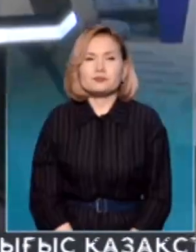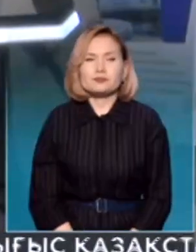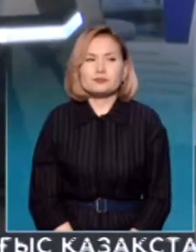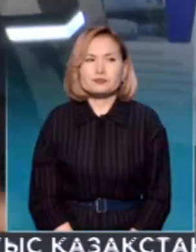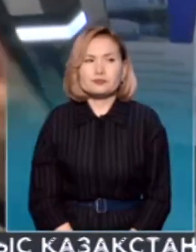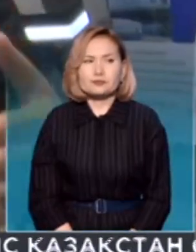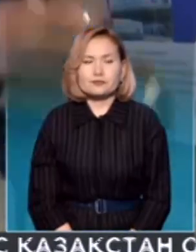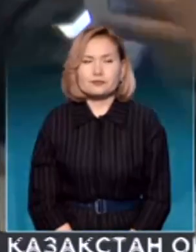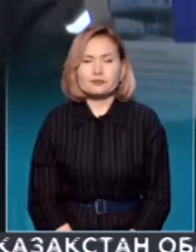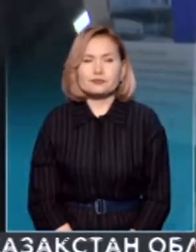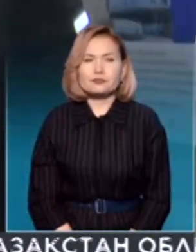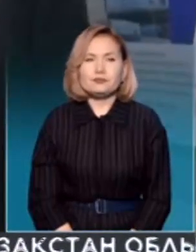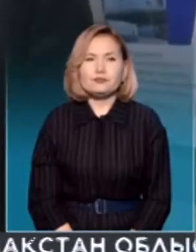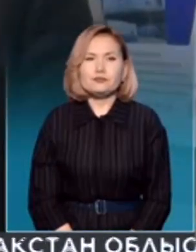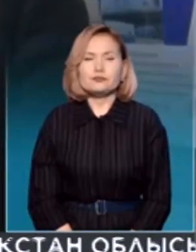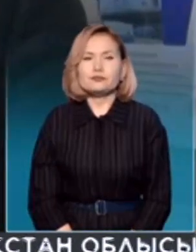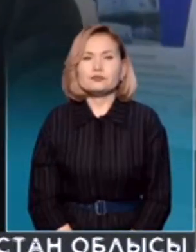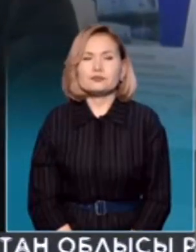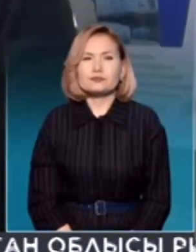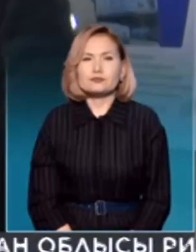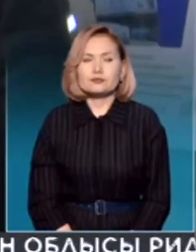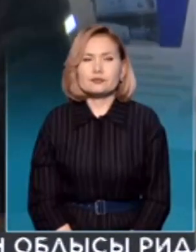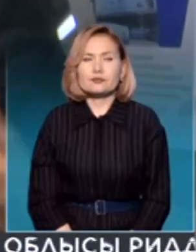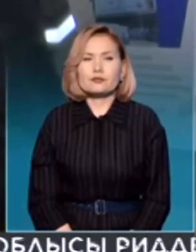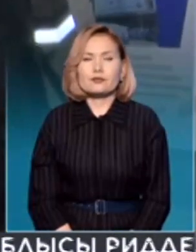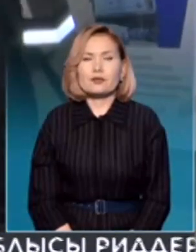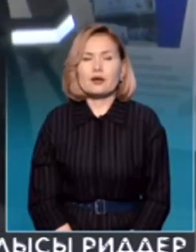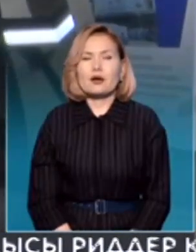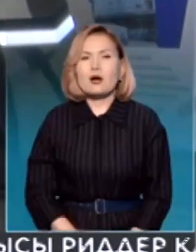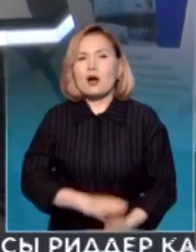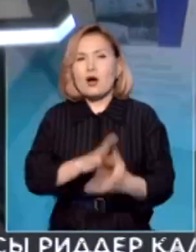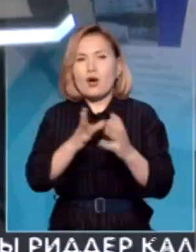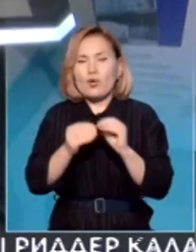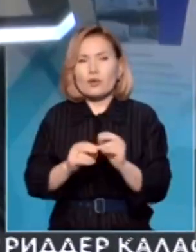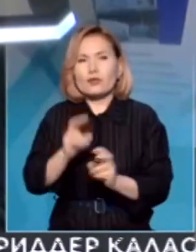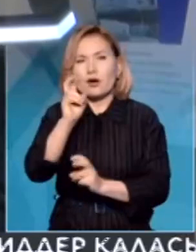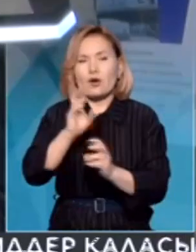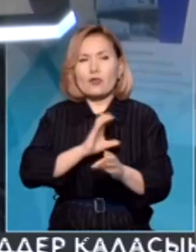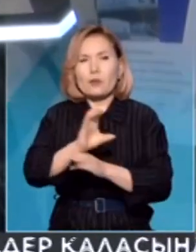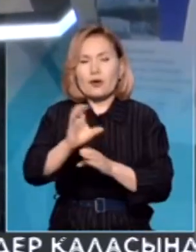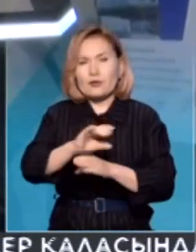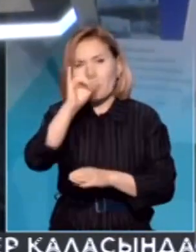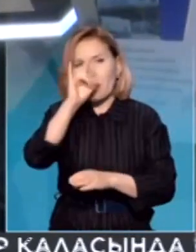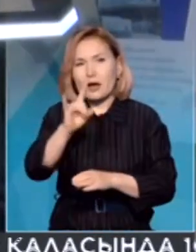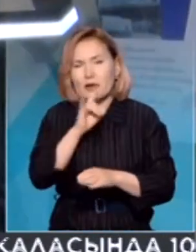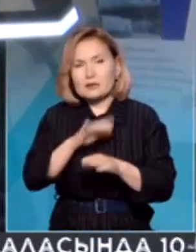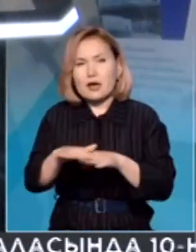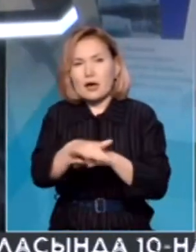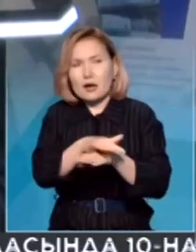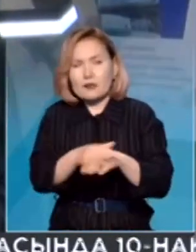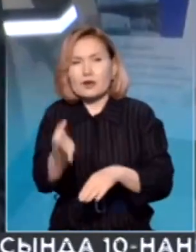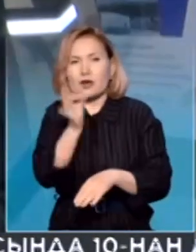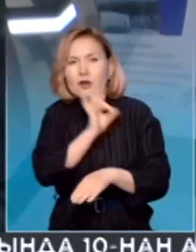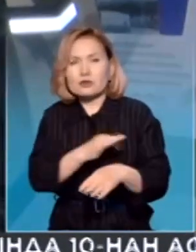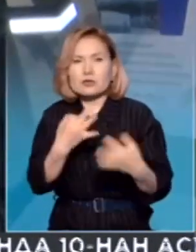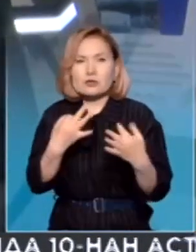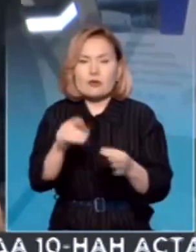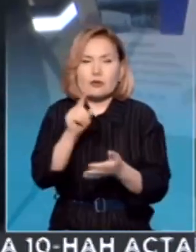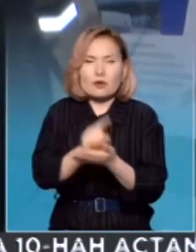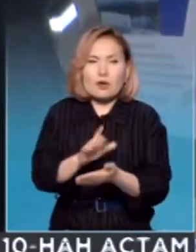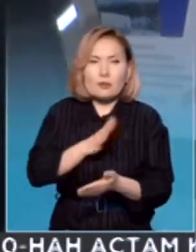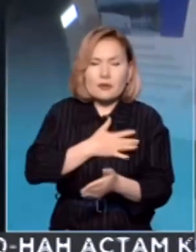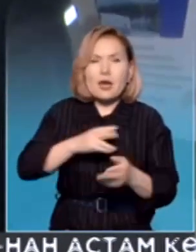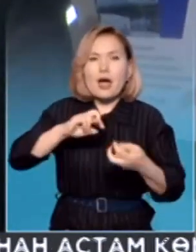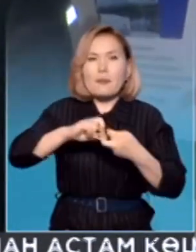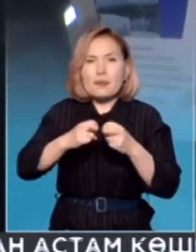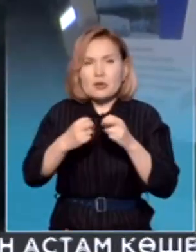Сейчас мы находимся на пути решения этих вопросов. Полипропилен өндіретін зауыттың өнімі отандық тұтынушылар үшін қол жетімді болуы тиіс. Біз